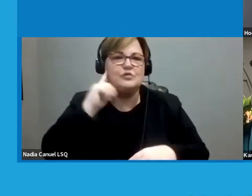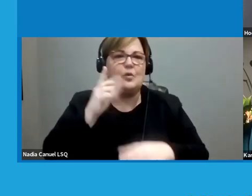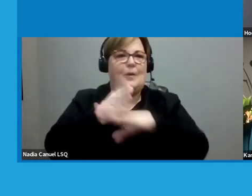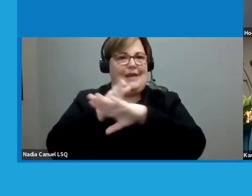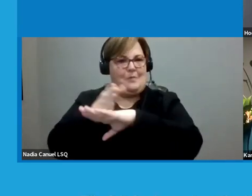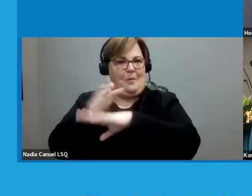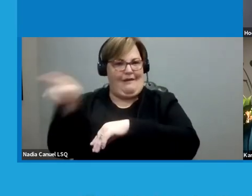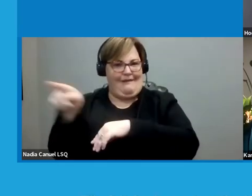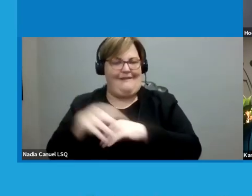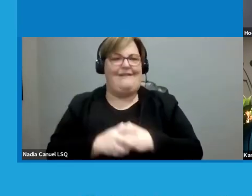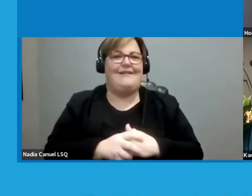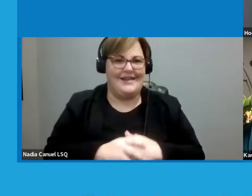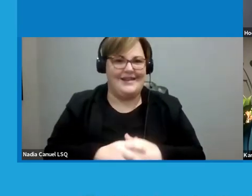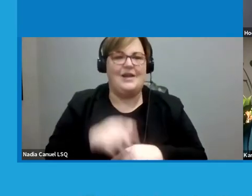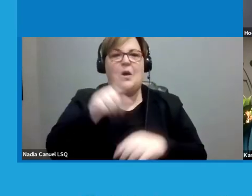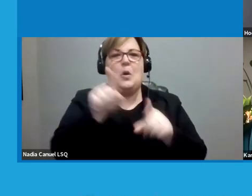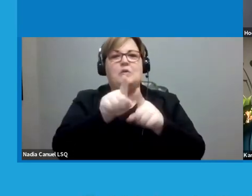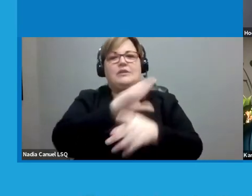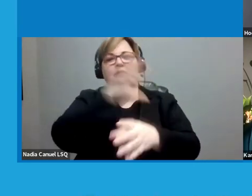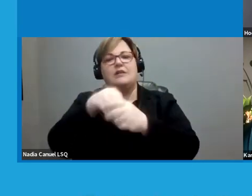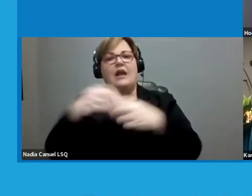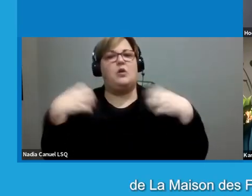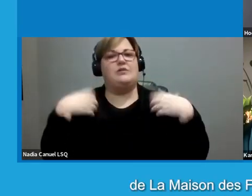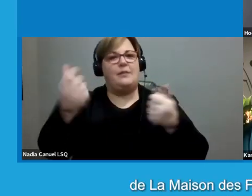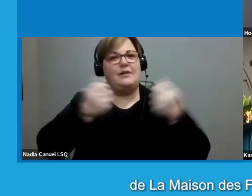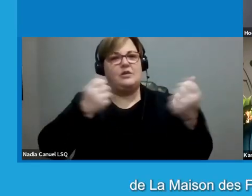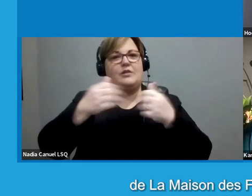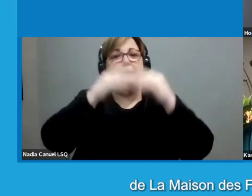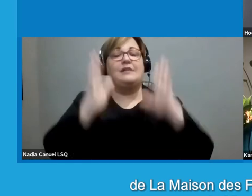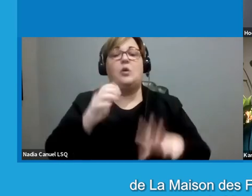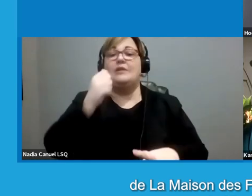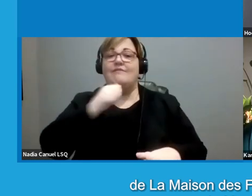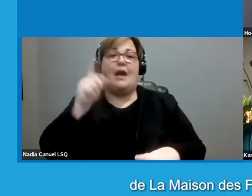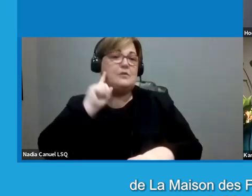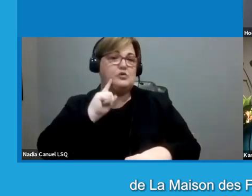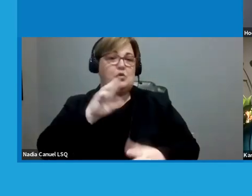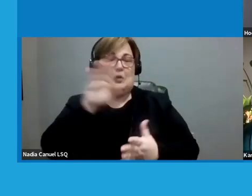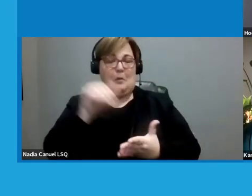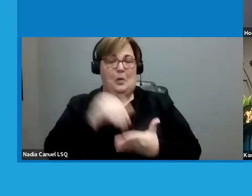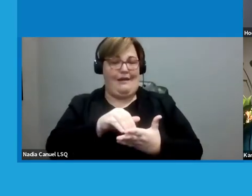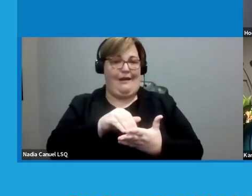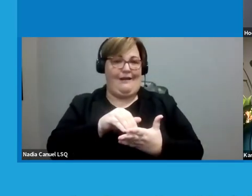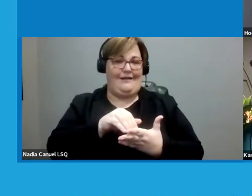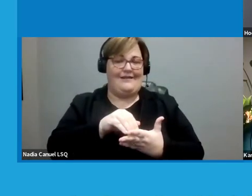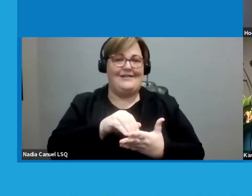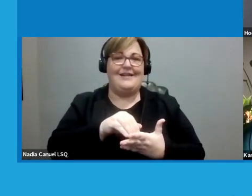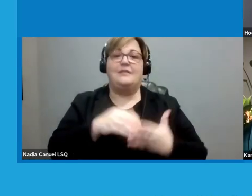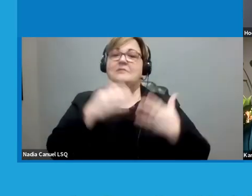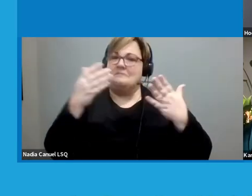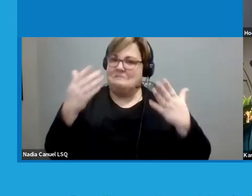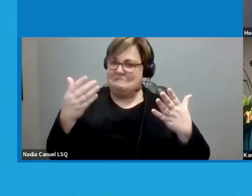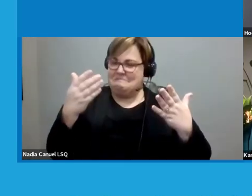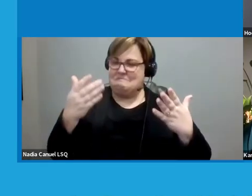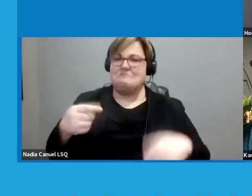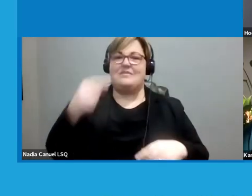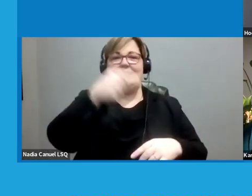Gadebois. Elle fait également partie du conseil d'administration de la Maison des femmes sourdes de Montréal. Par ailleurs,